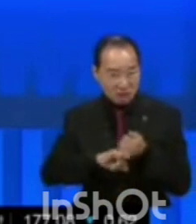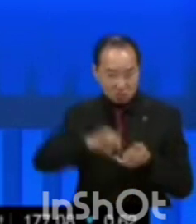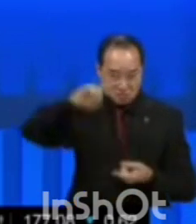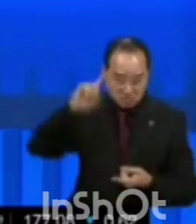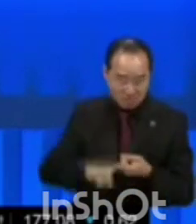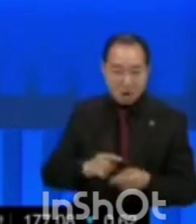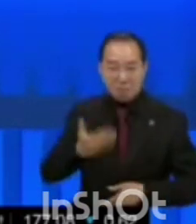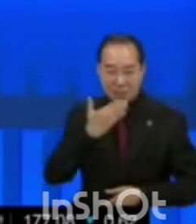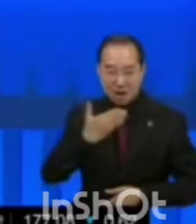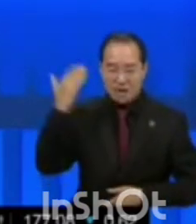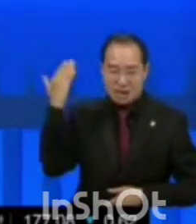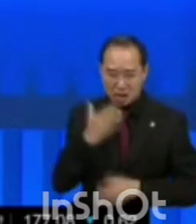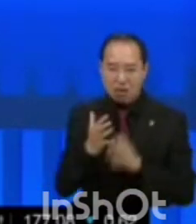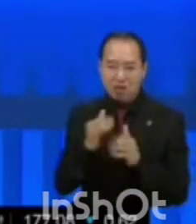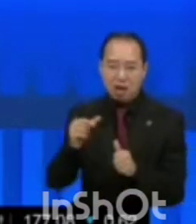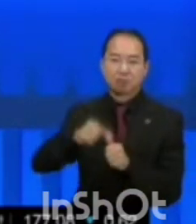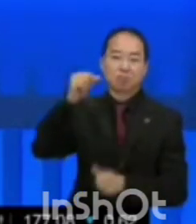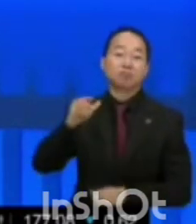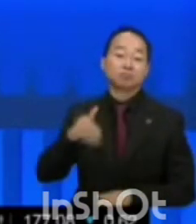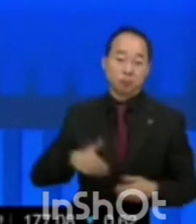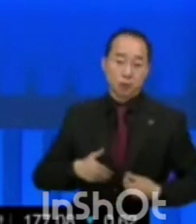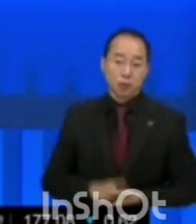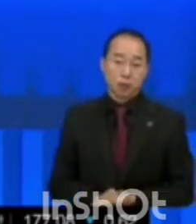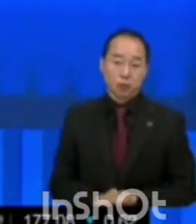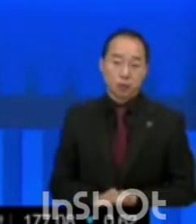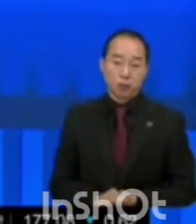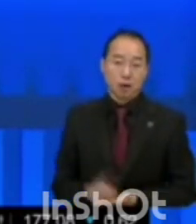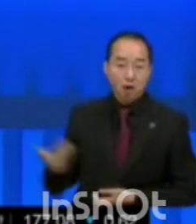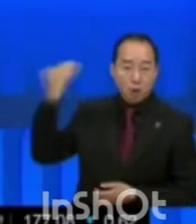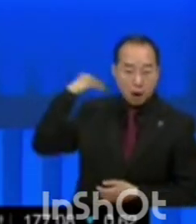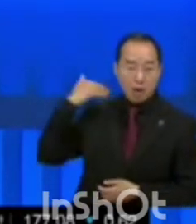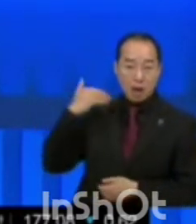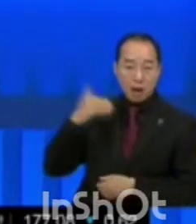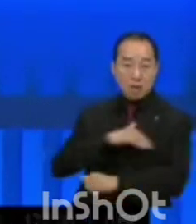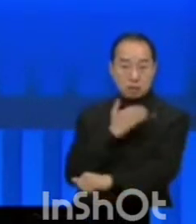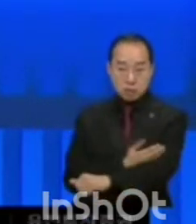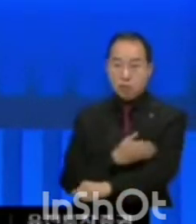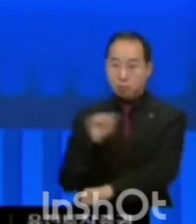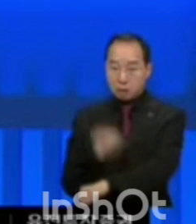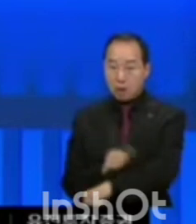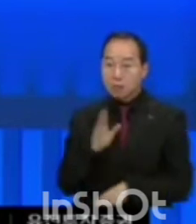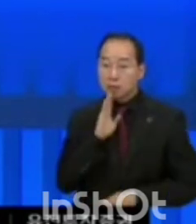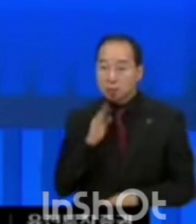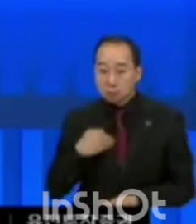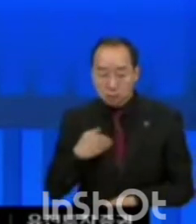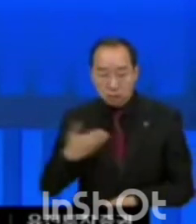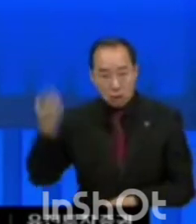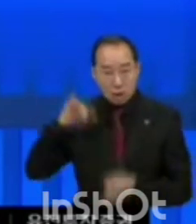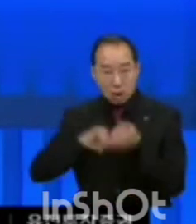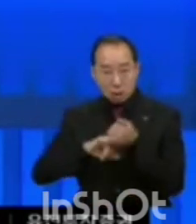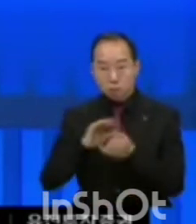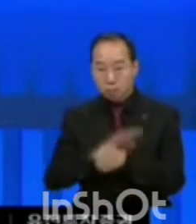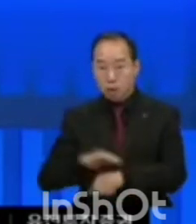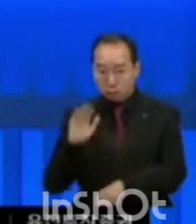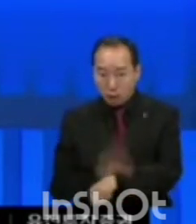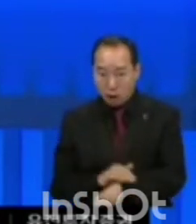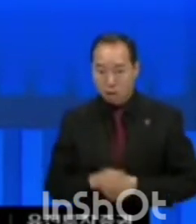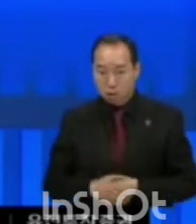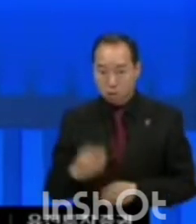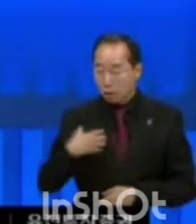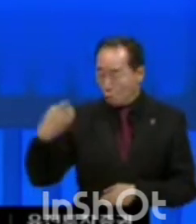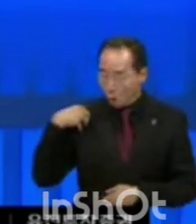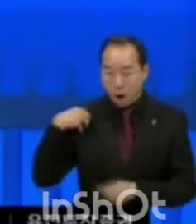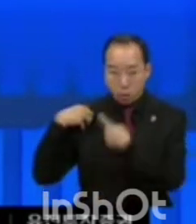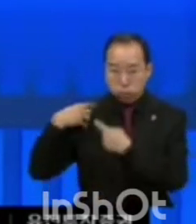지키고 청렴한 사람이 되어야 됩니다. 과거의 실력이 증명됐고 과거에도 약속을 잘 지켰고 과거에도 주어진